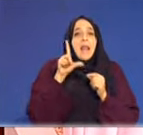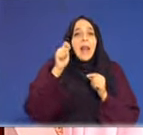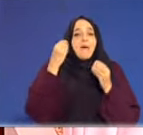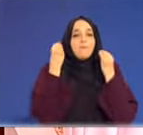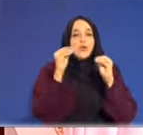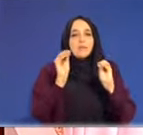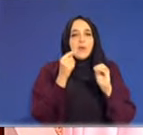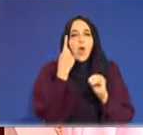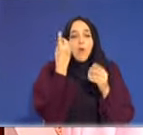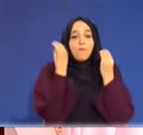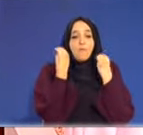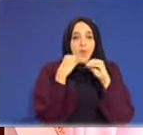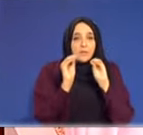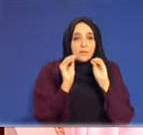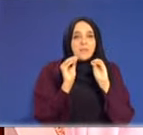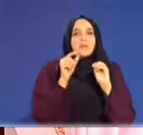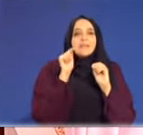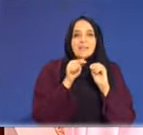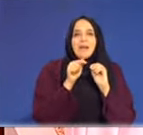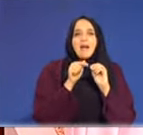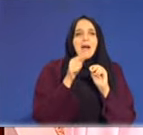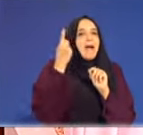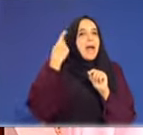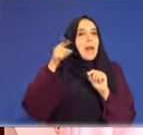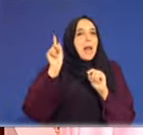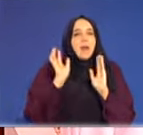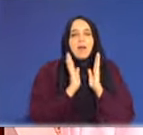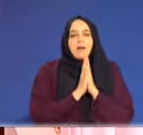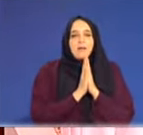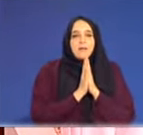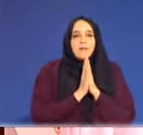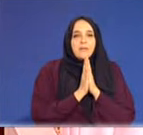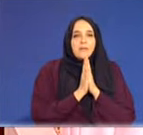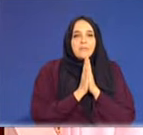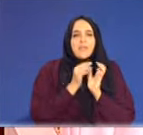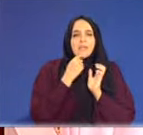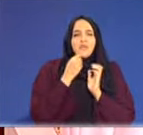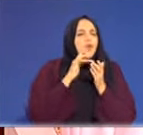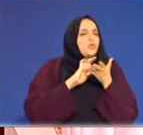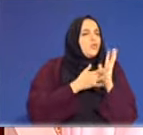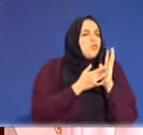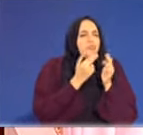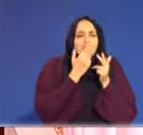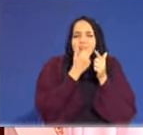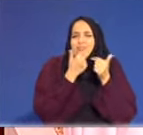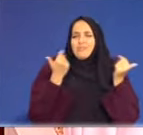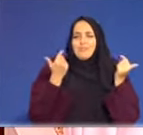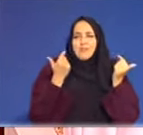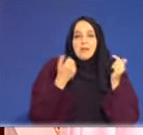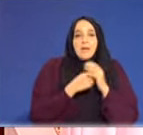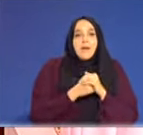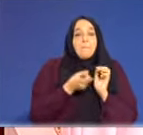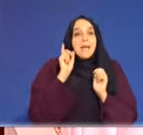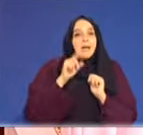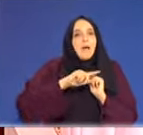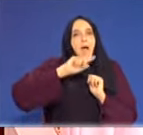المحلى بأل التعريف، نعم، التي تفيد الاستغراق. وأحل الله البيع، البيع، وحرم الربا،